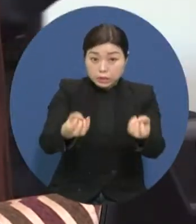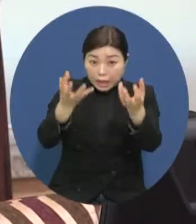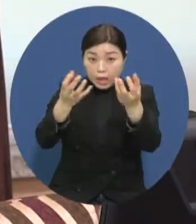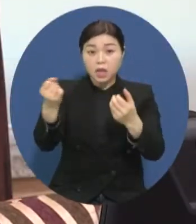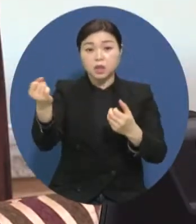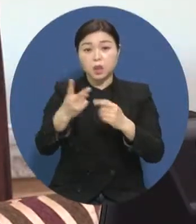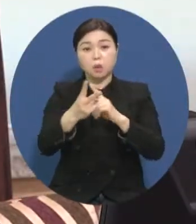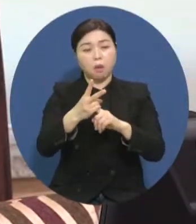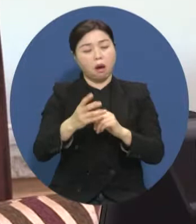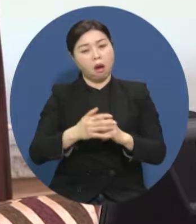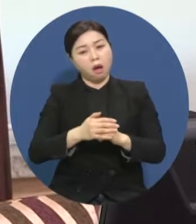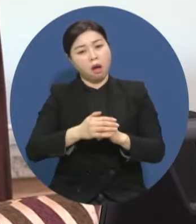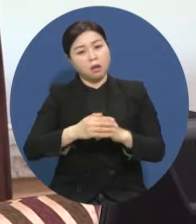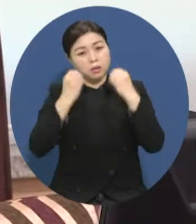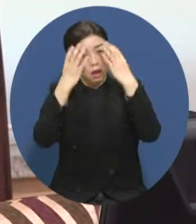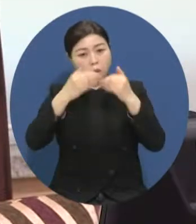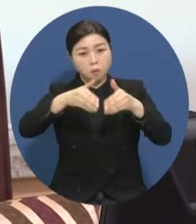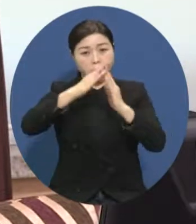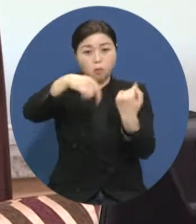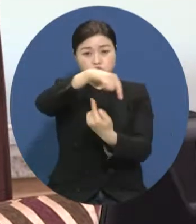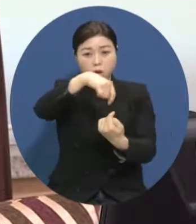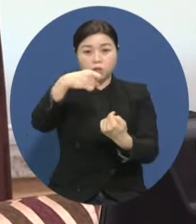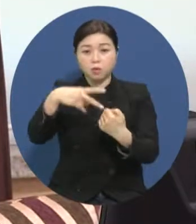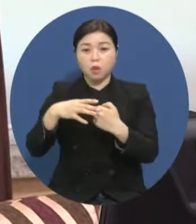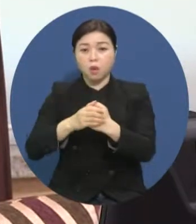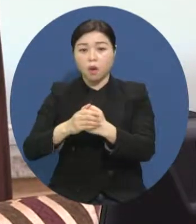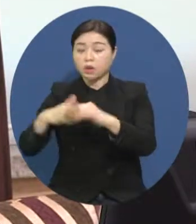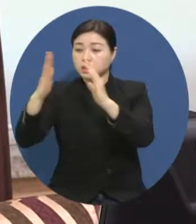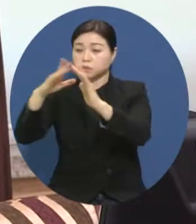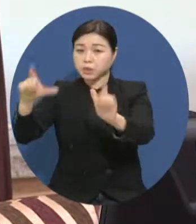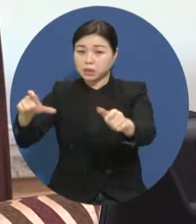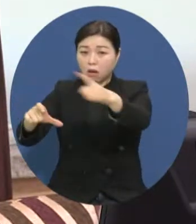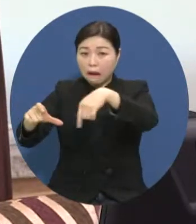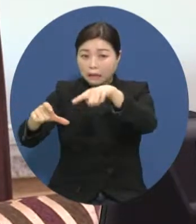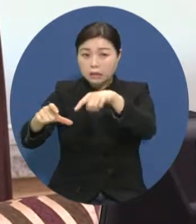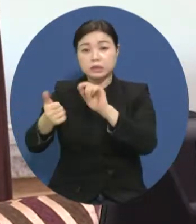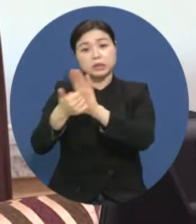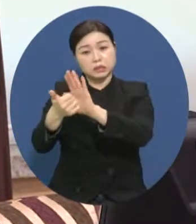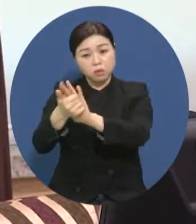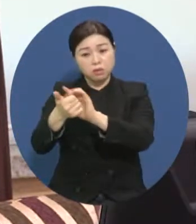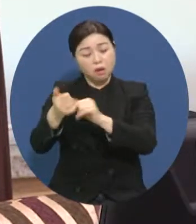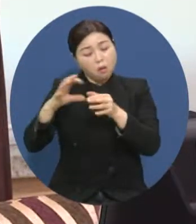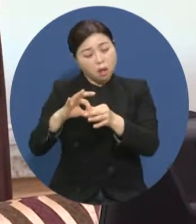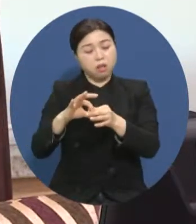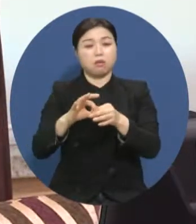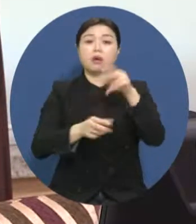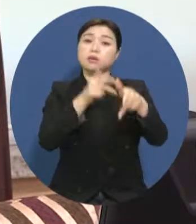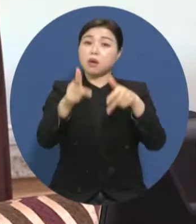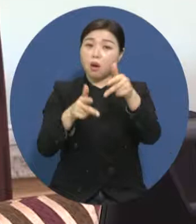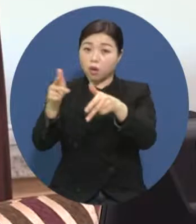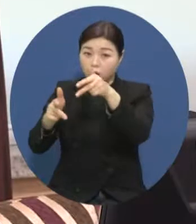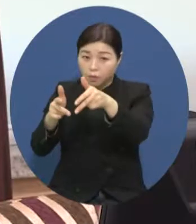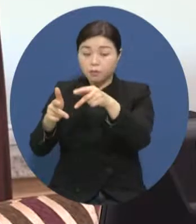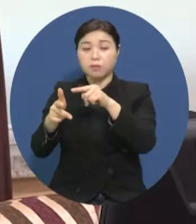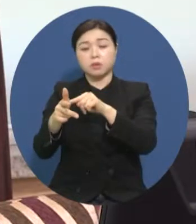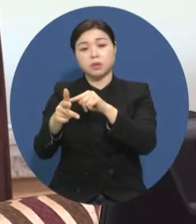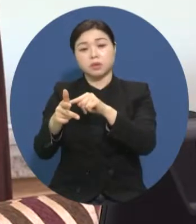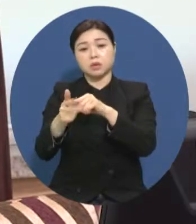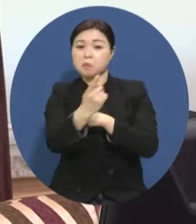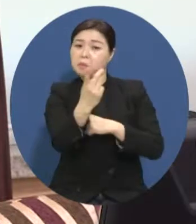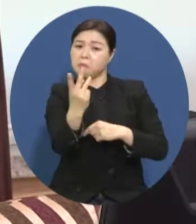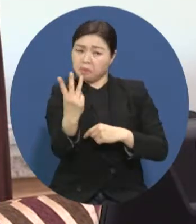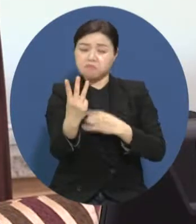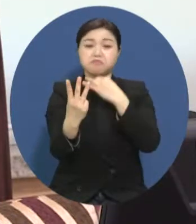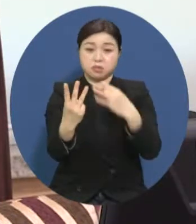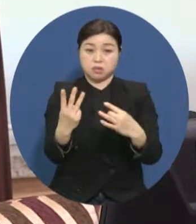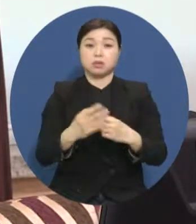축제, 창업, 그다음에 뭐 주거 지원, 뭐 대략 이 정도 그 사업들 중심으로 구성이 되어